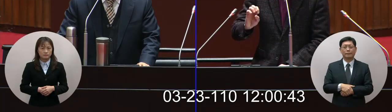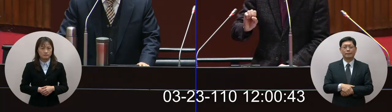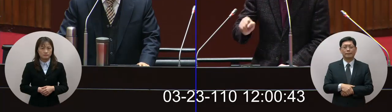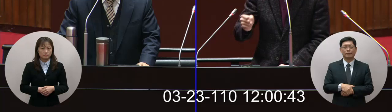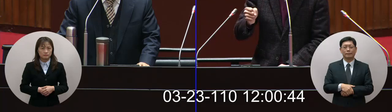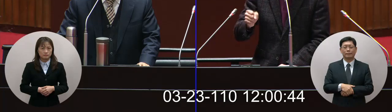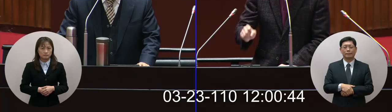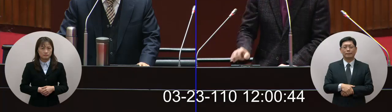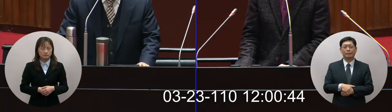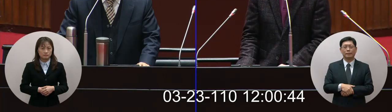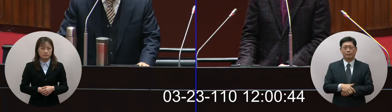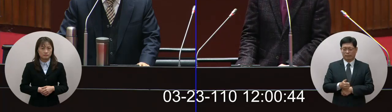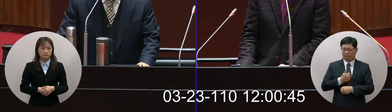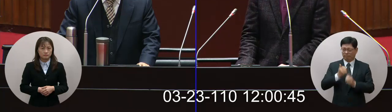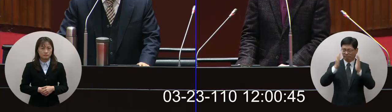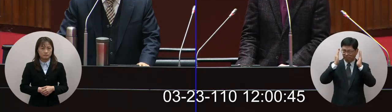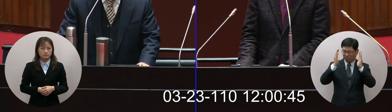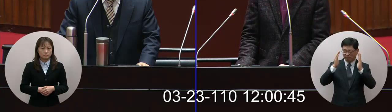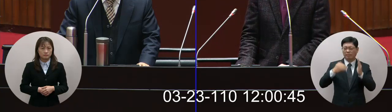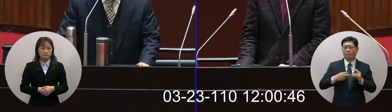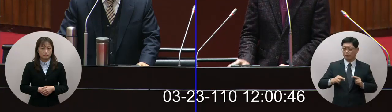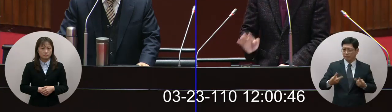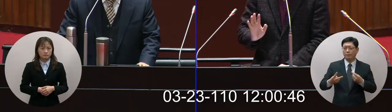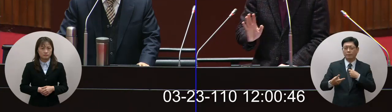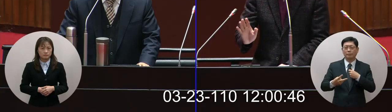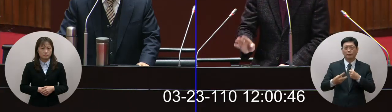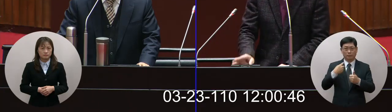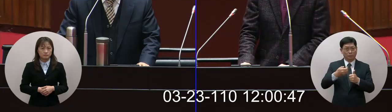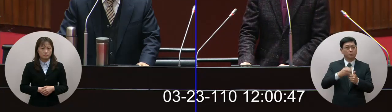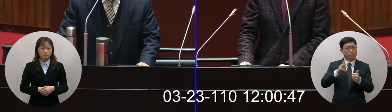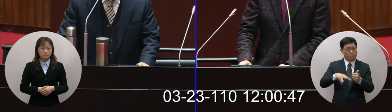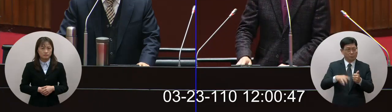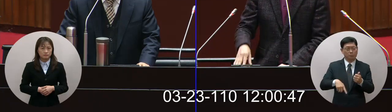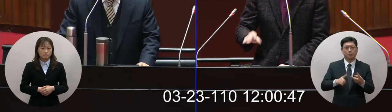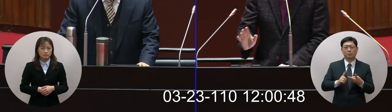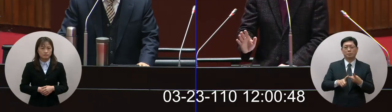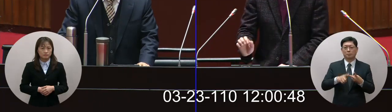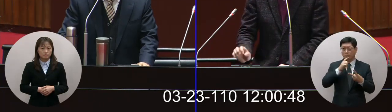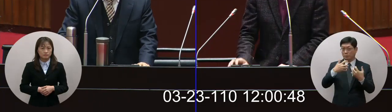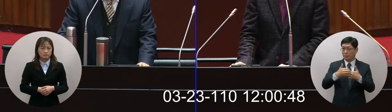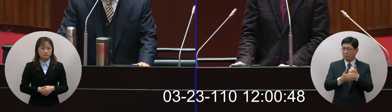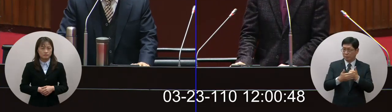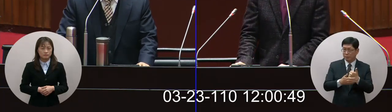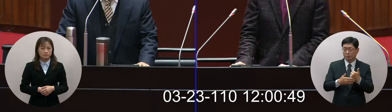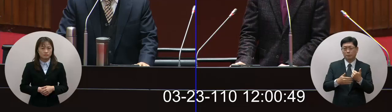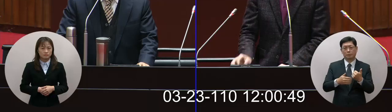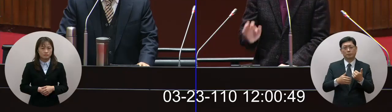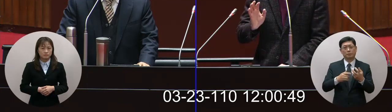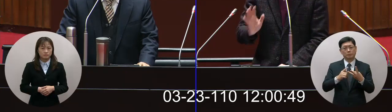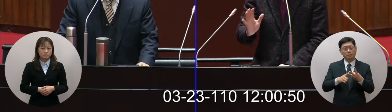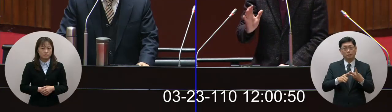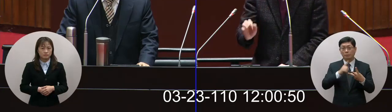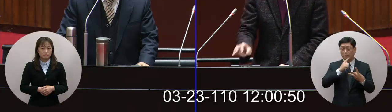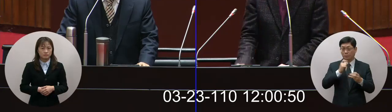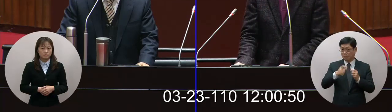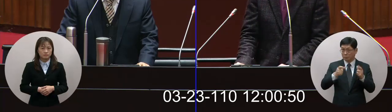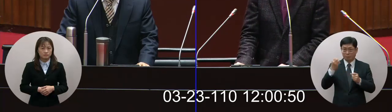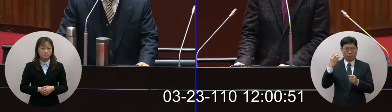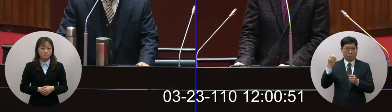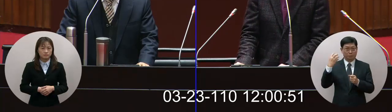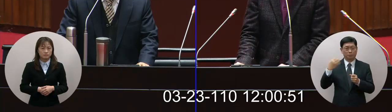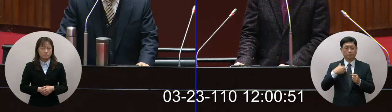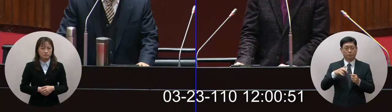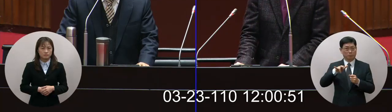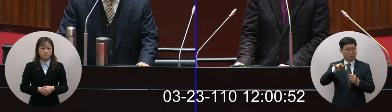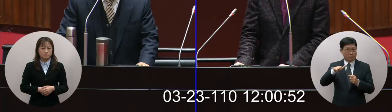要拴紧。螺丝教育训练也好，机器维修也好，或者是采购新的